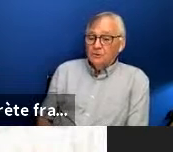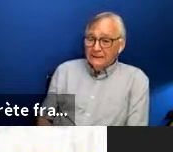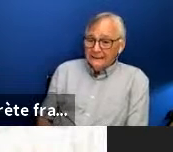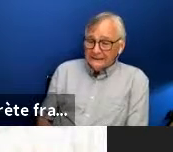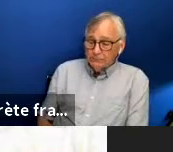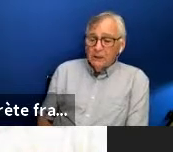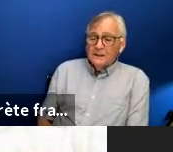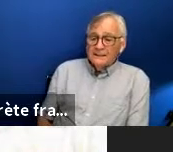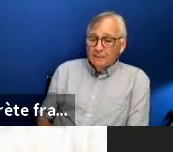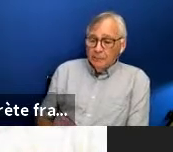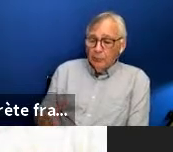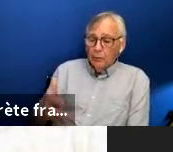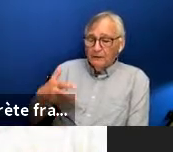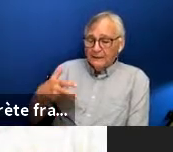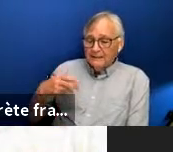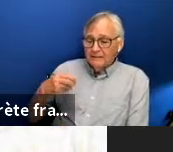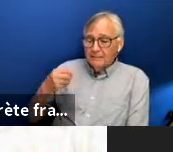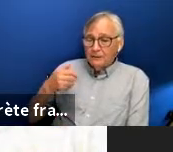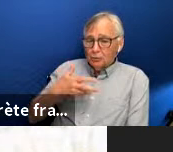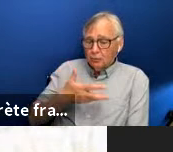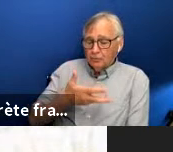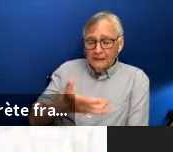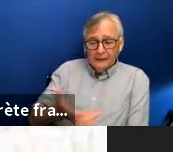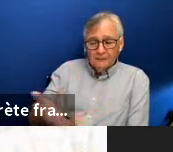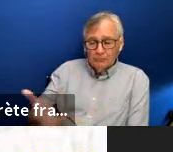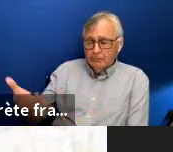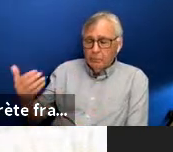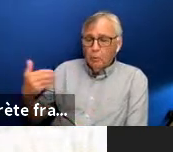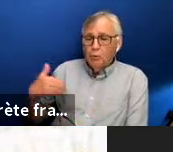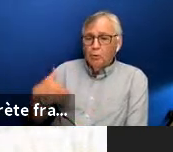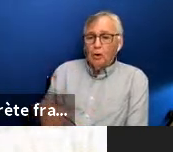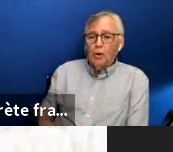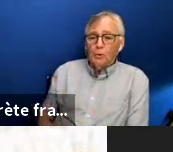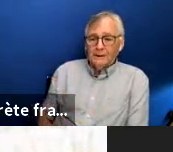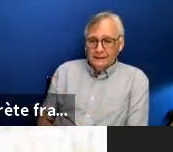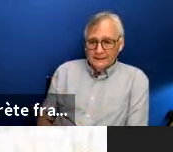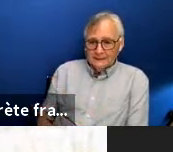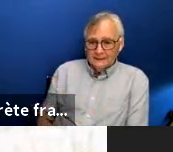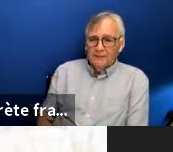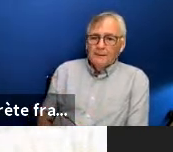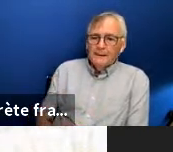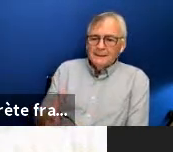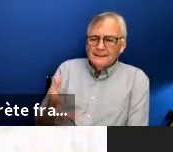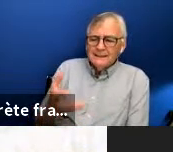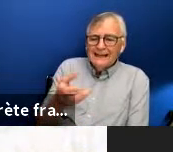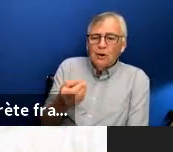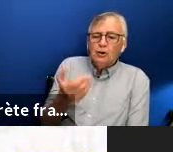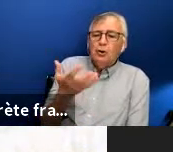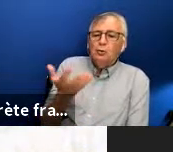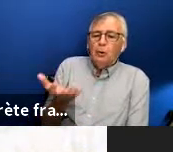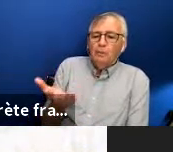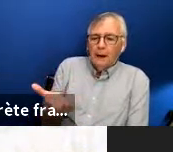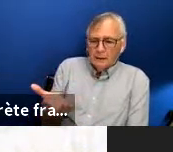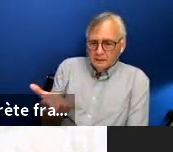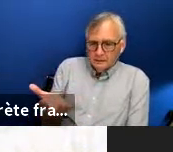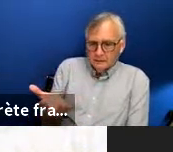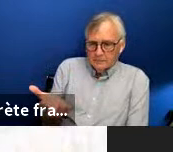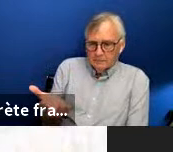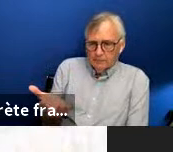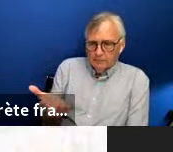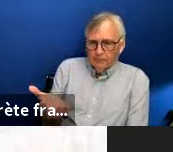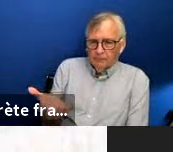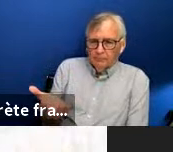Donc, l'audisme, ça peut effectivement se retrouver dans beaucoup de contextes. Mais c'est les notions de